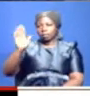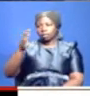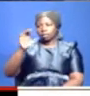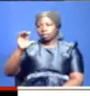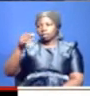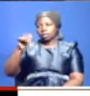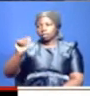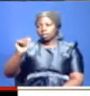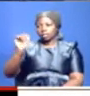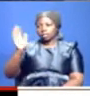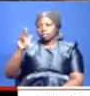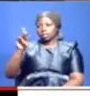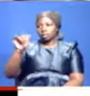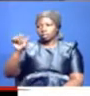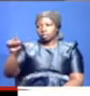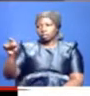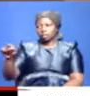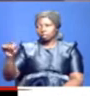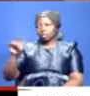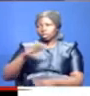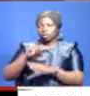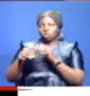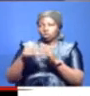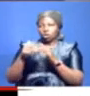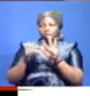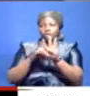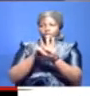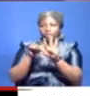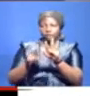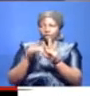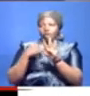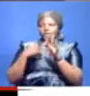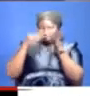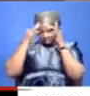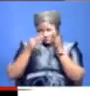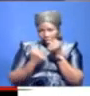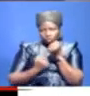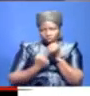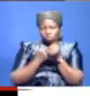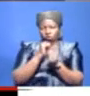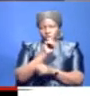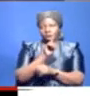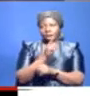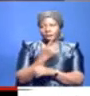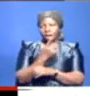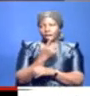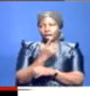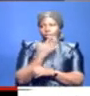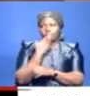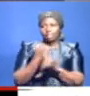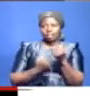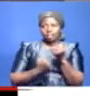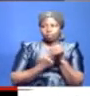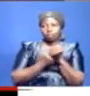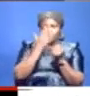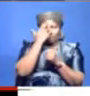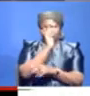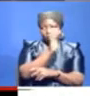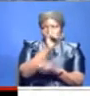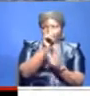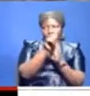ambao tumekubaliana kusupport. Tusimame na huyu kijana kwa maana manifesto yake na yangu hata haikuwa na tofauti.